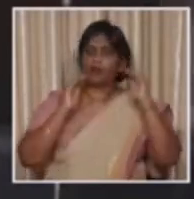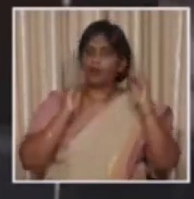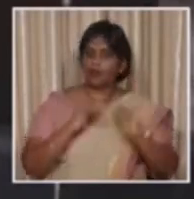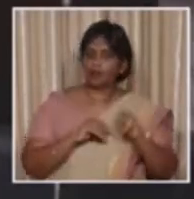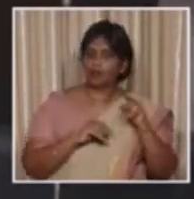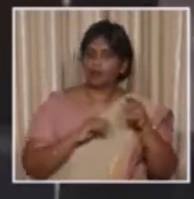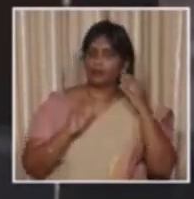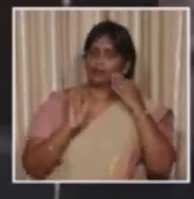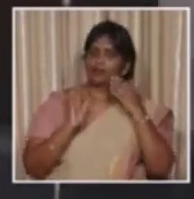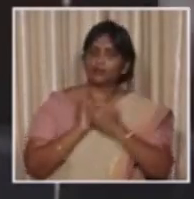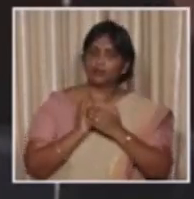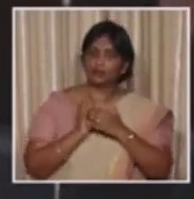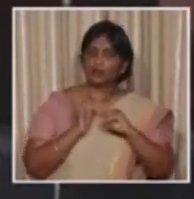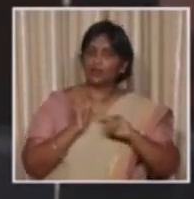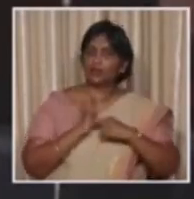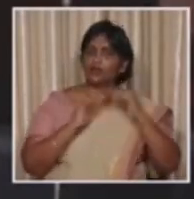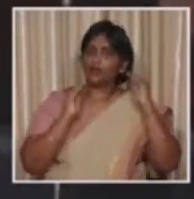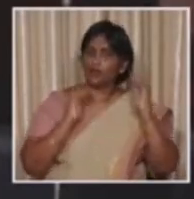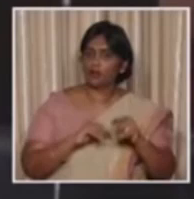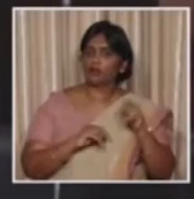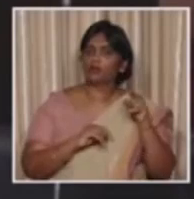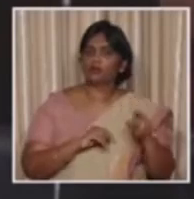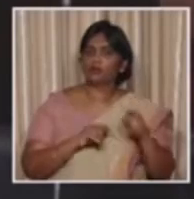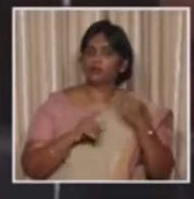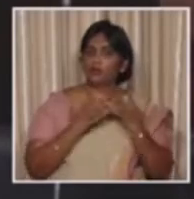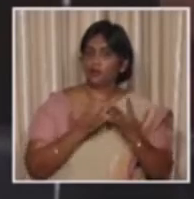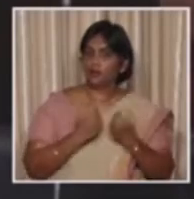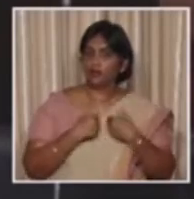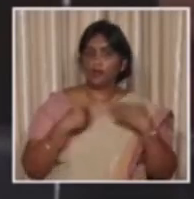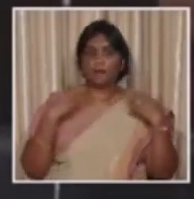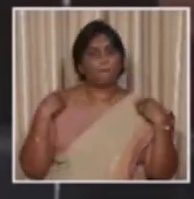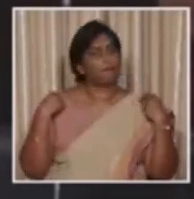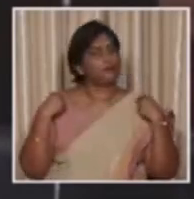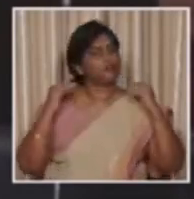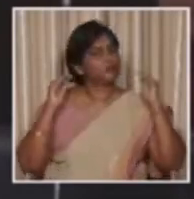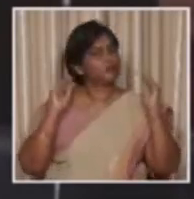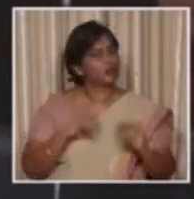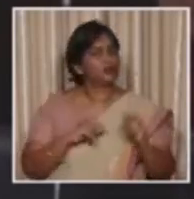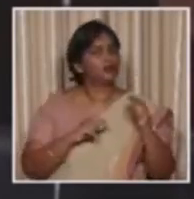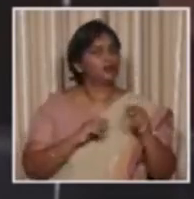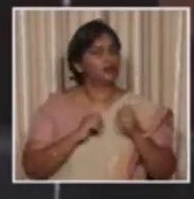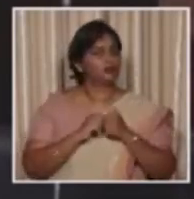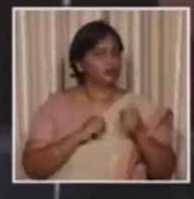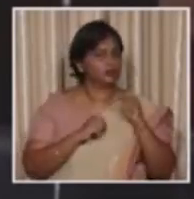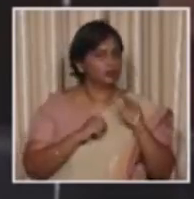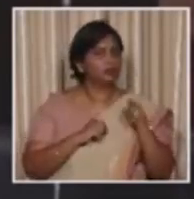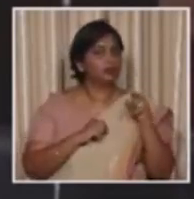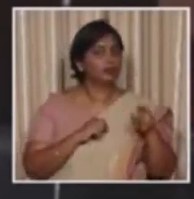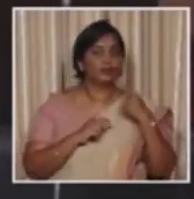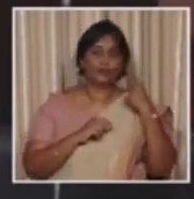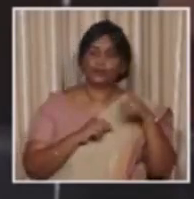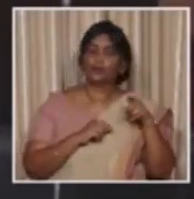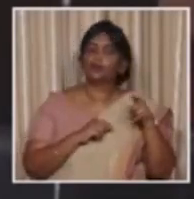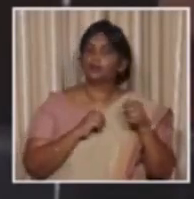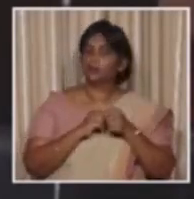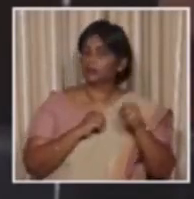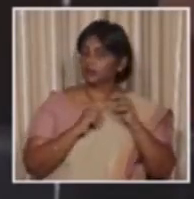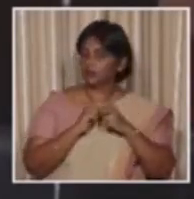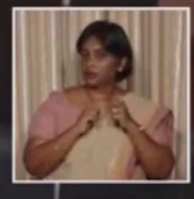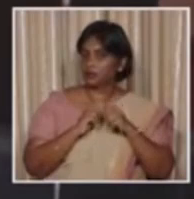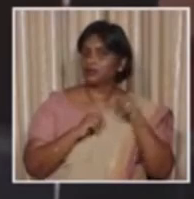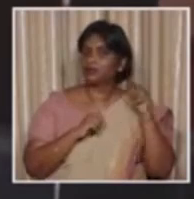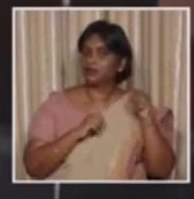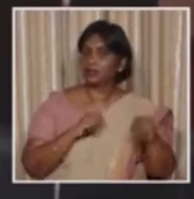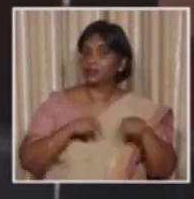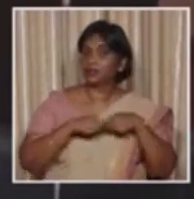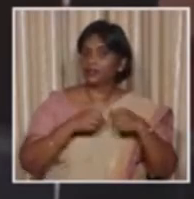குறைக்கின்றன, துறைமார்களை குறைக்கின்றன. இப்படி செய்தால் அவர்களுக்கு அந்த பகுதியிலே காஸ்ட் ஆஃப் ப்ரொடக்ஷன் குறையும்,